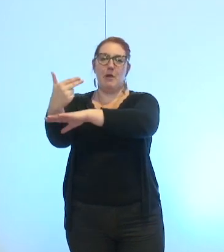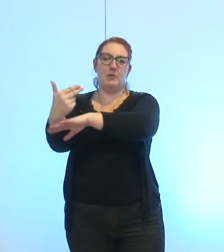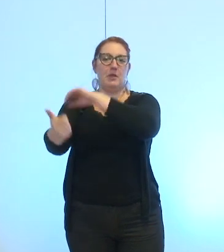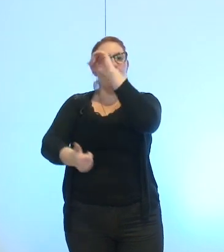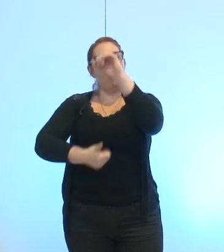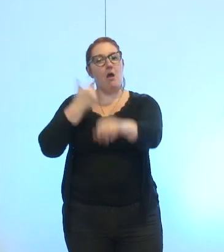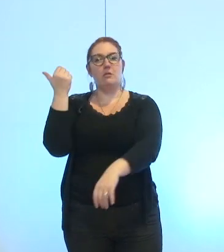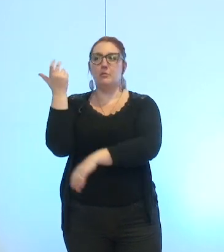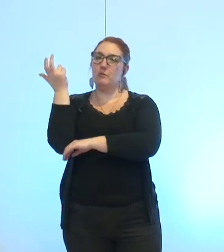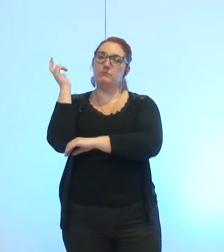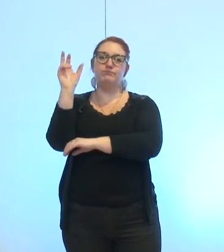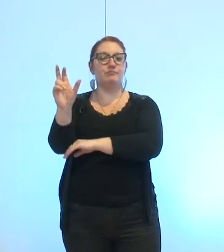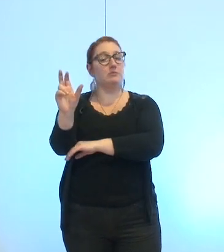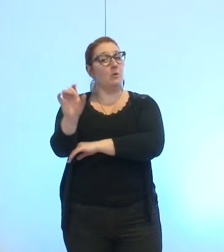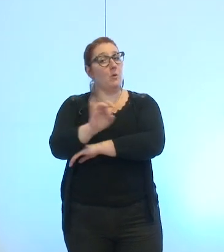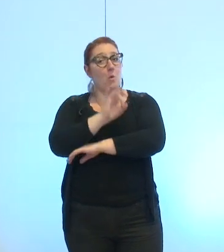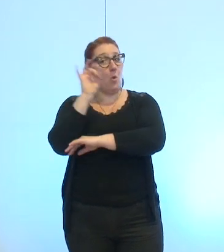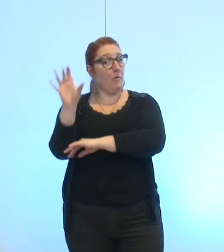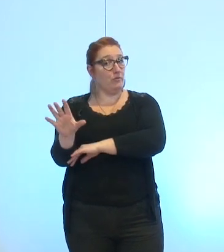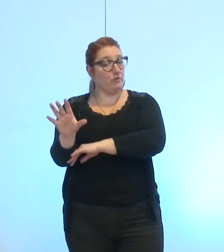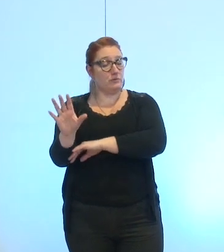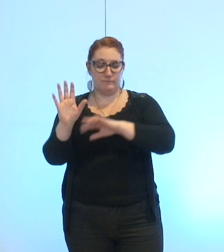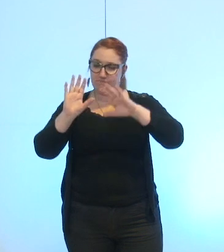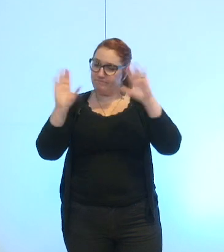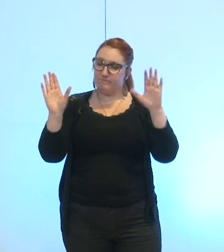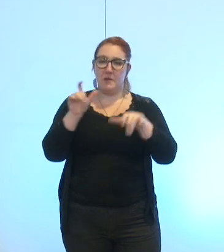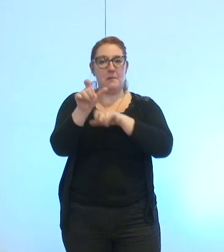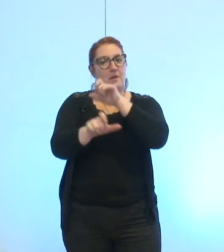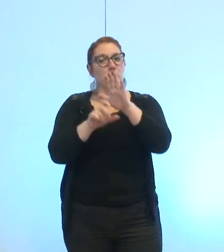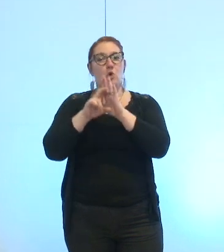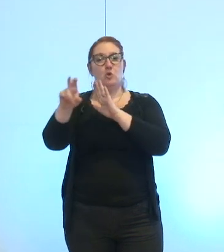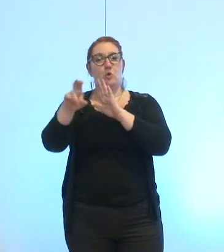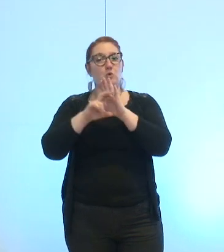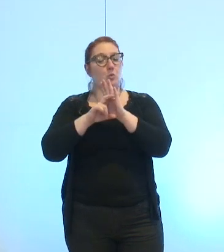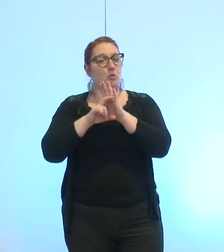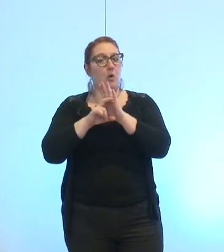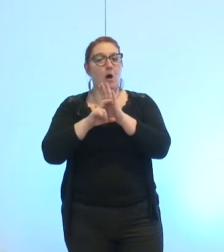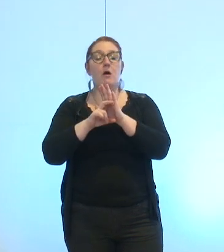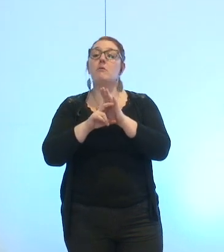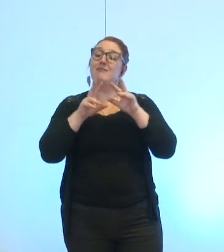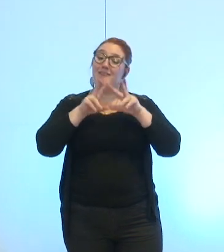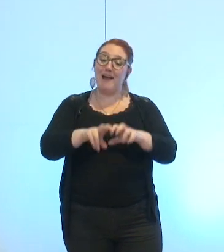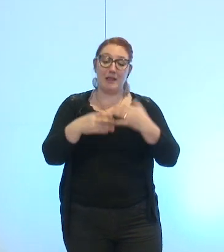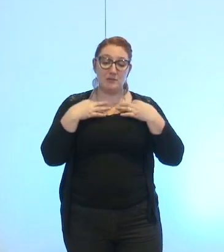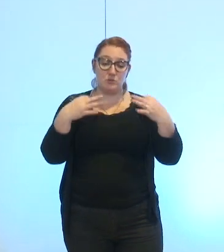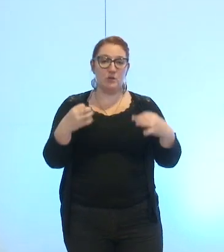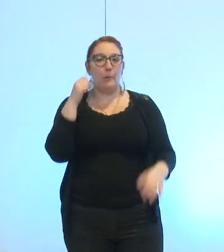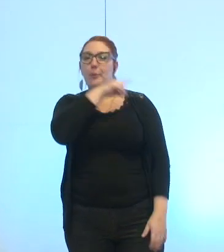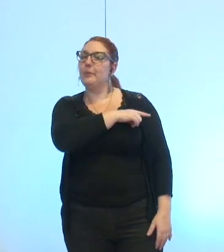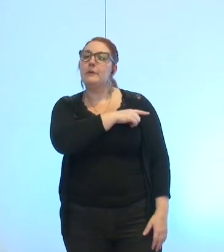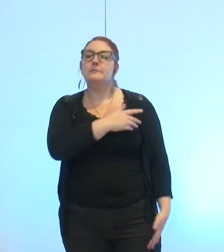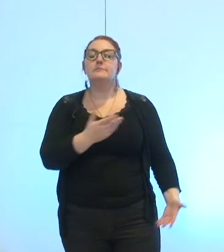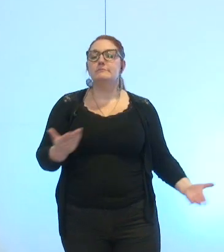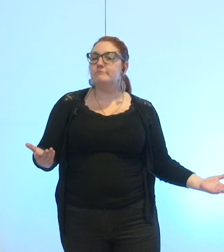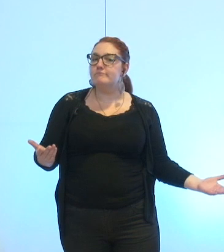indépendant vous avez privé les Grenoblois d'une analyse objective de la situation mais